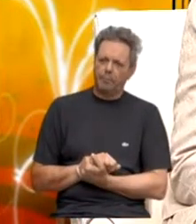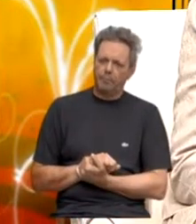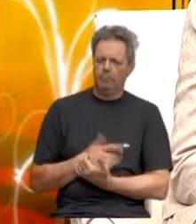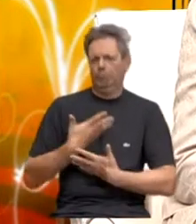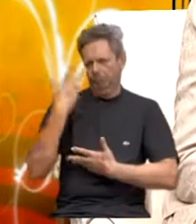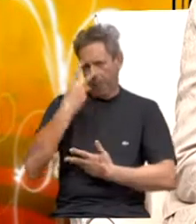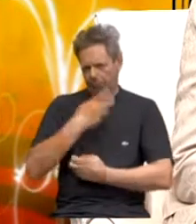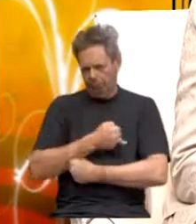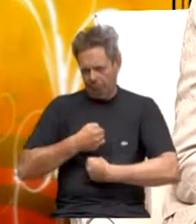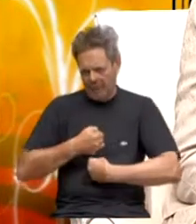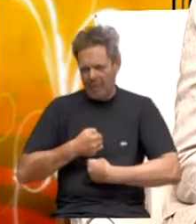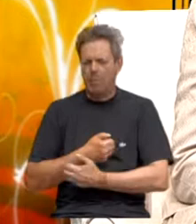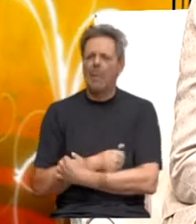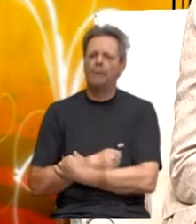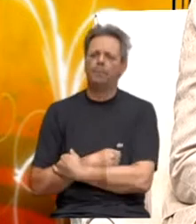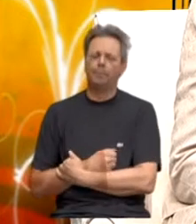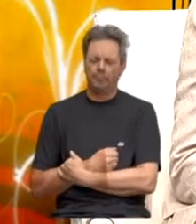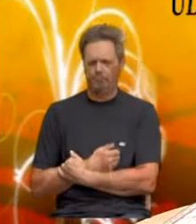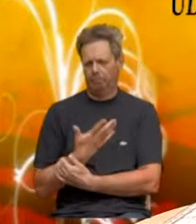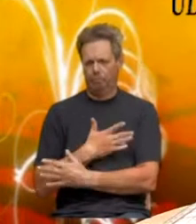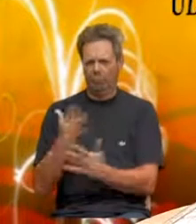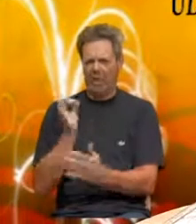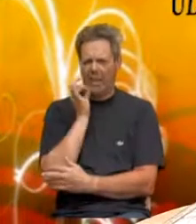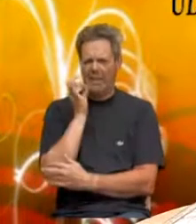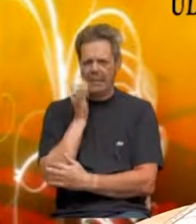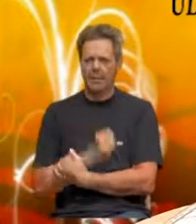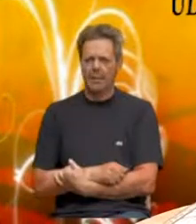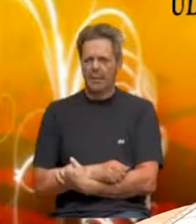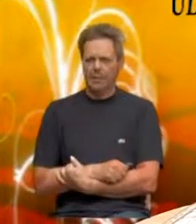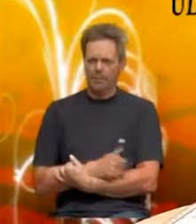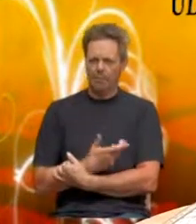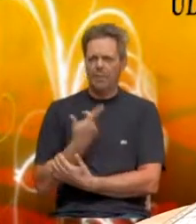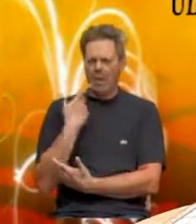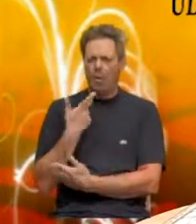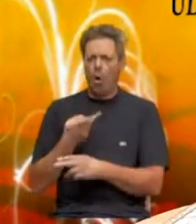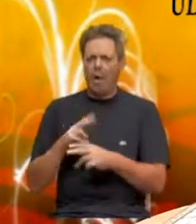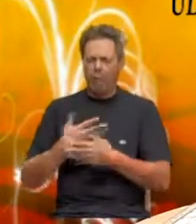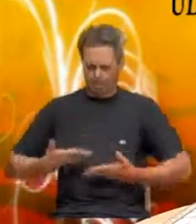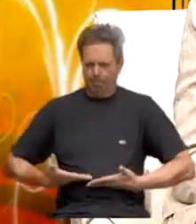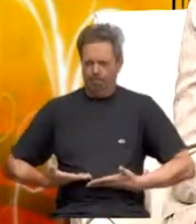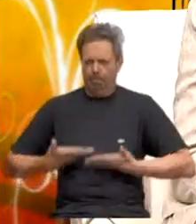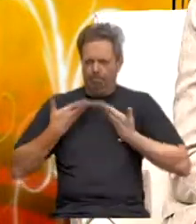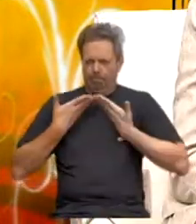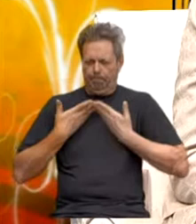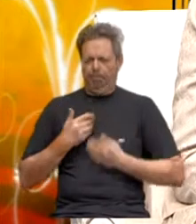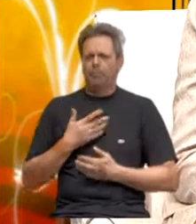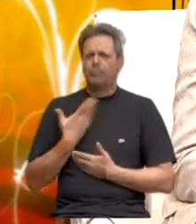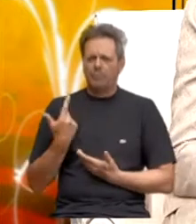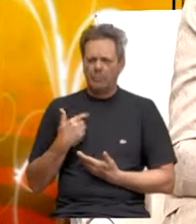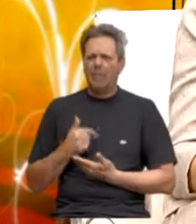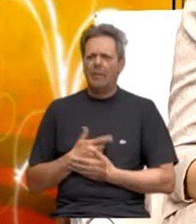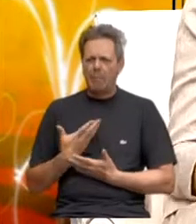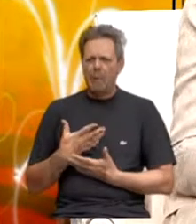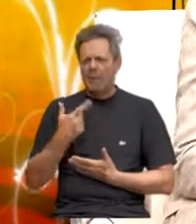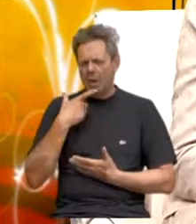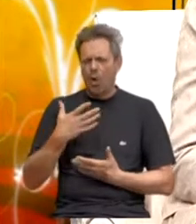debljinu kao veliki rizik za kardiovaskularne bolesti, naročito debljinu gornju. Tako je, abdominalna debljina, znači onaj